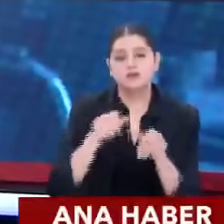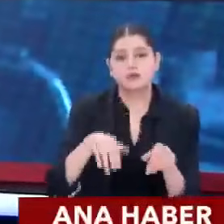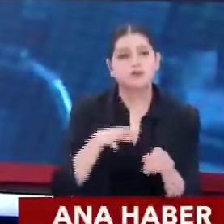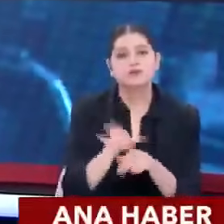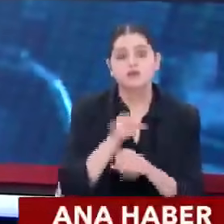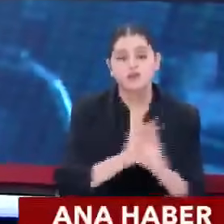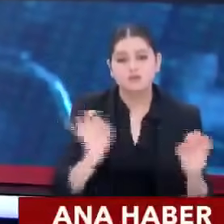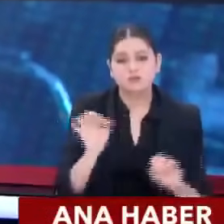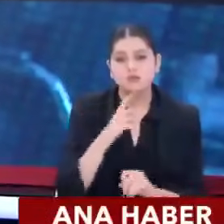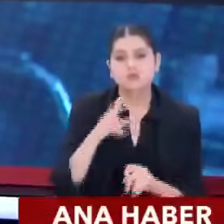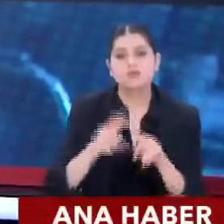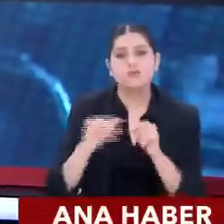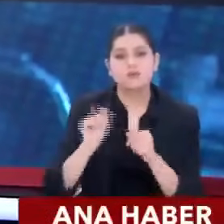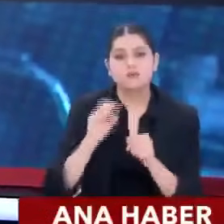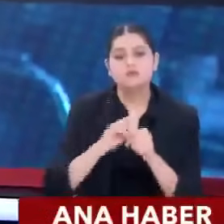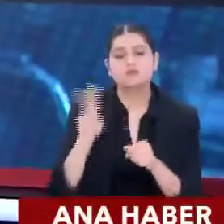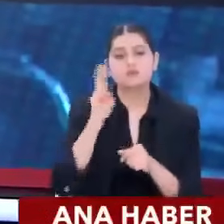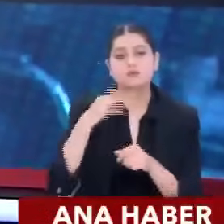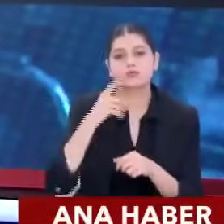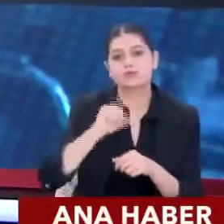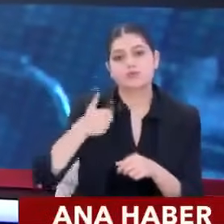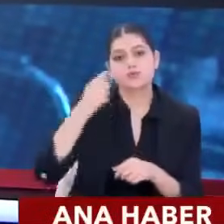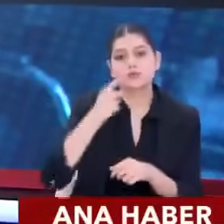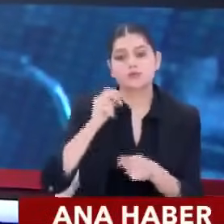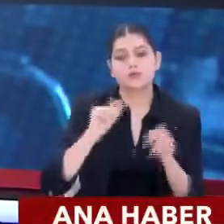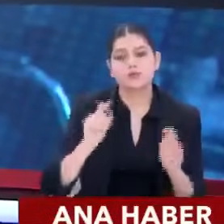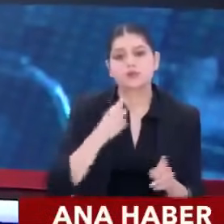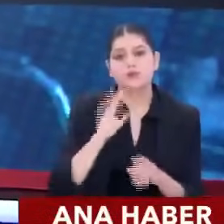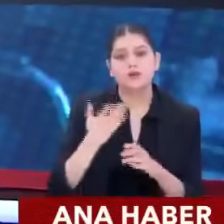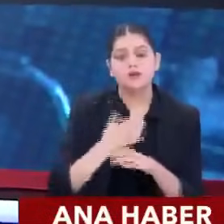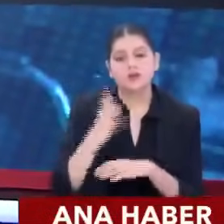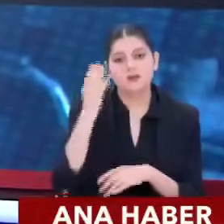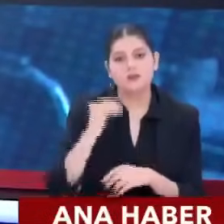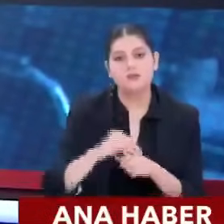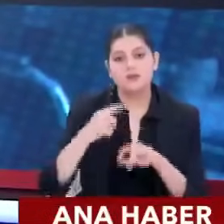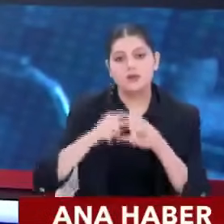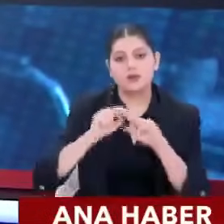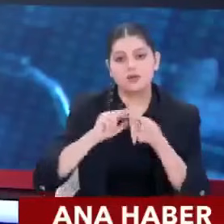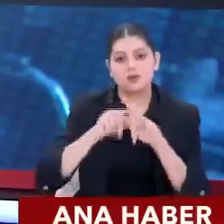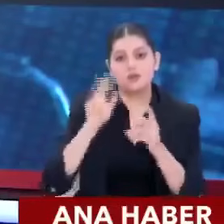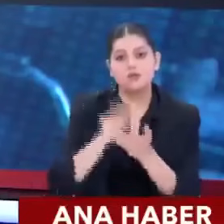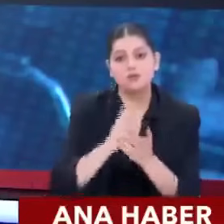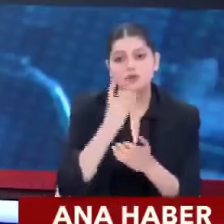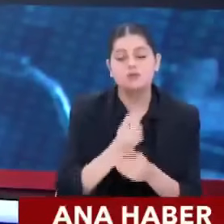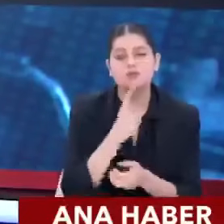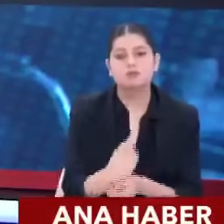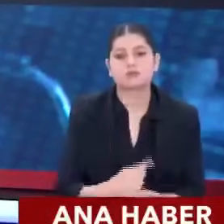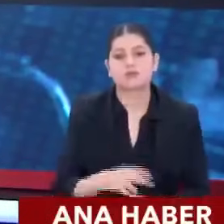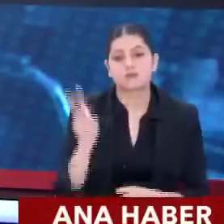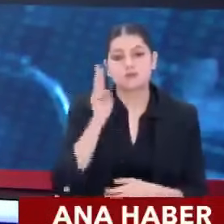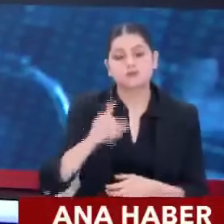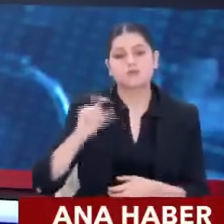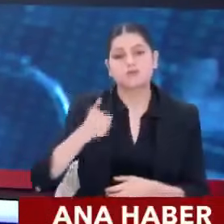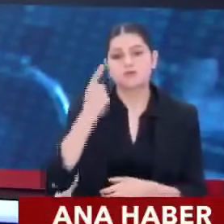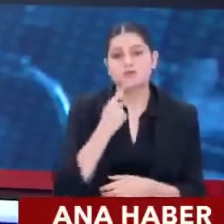altında ezdirmeyeceğiz memurlarımızı son sözü Cumhurbaşkanı söyleyecek deyince Aa dedim hakem heyeti onaylasa dahi son